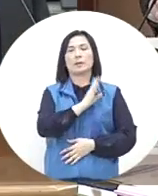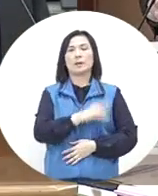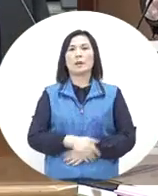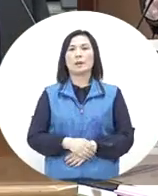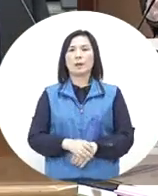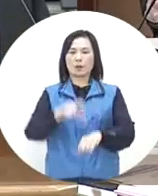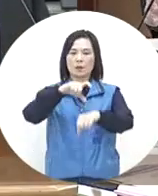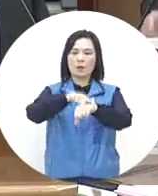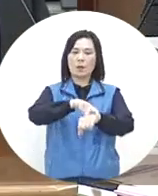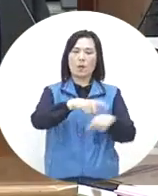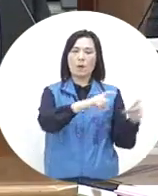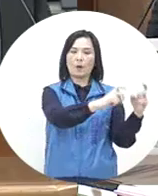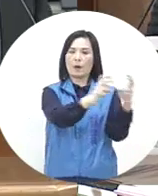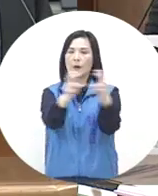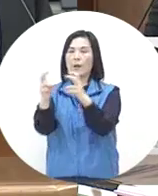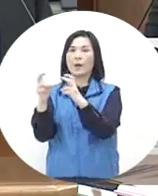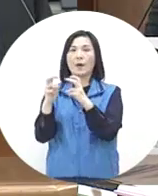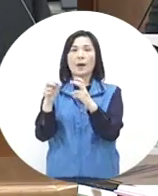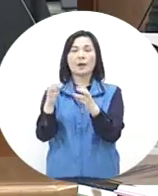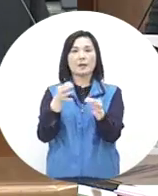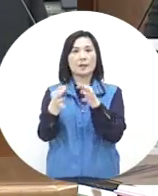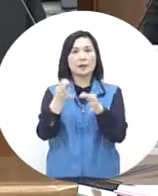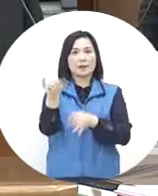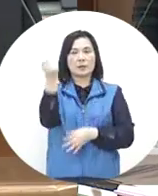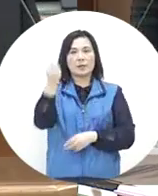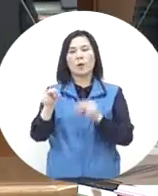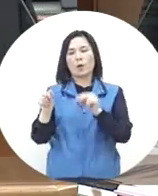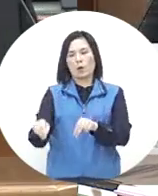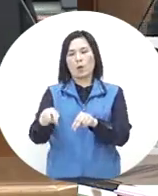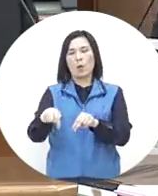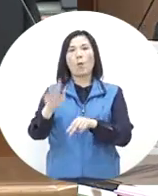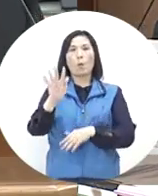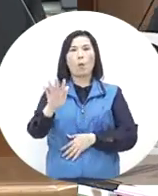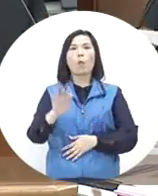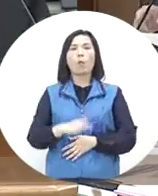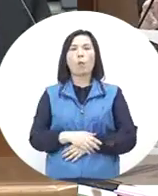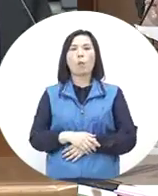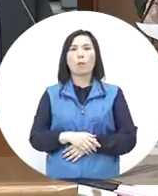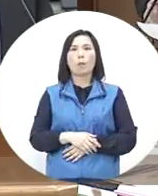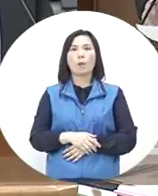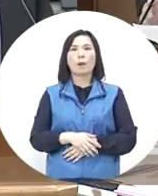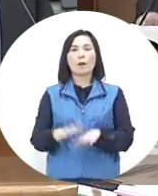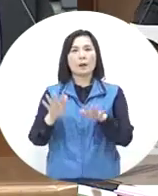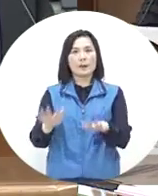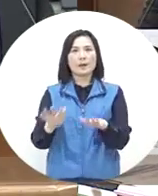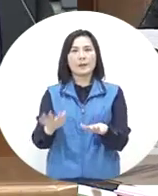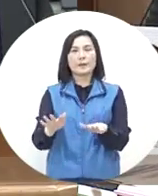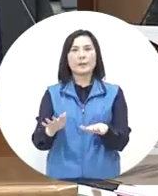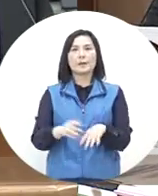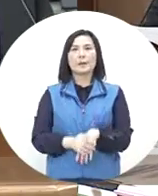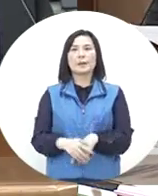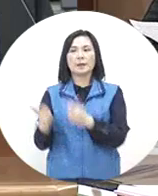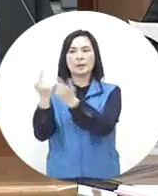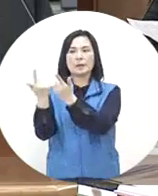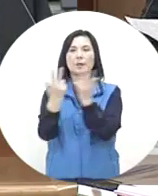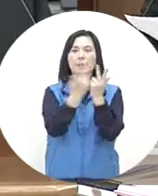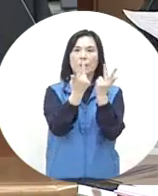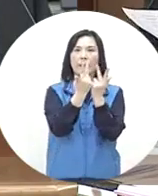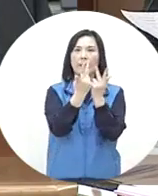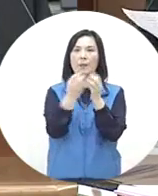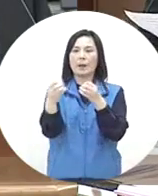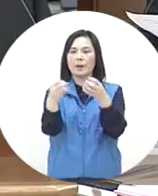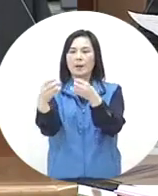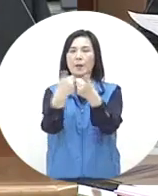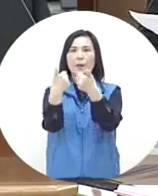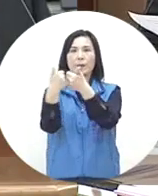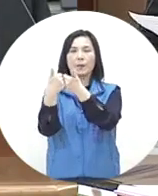线的经营权，我们本来有一个企业行为，现在我们每一次我们在双北副市长论坛，如果有机会提